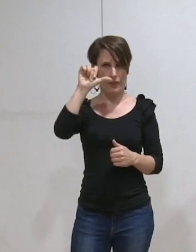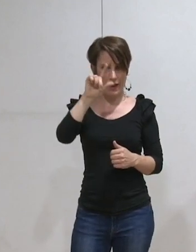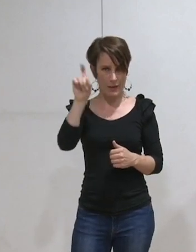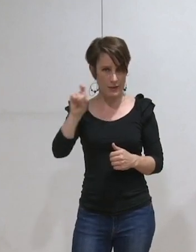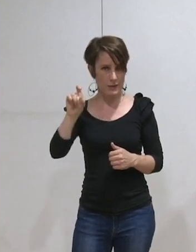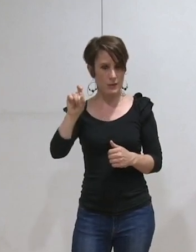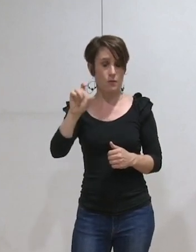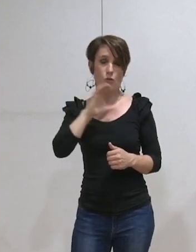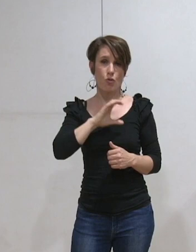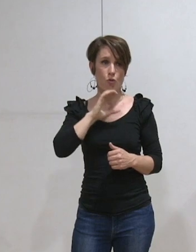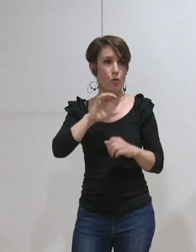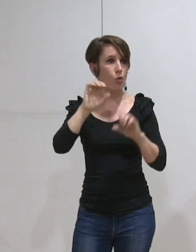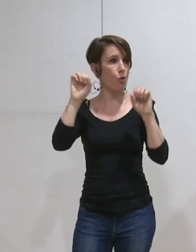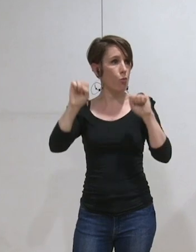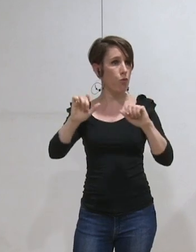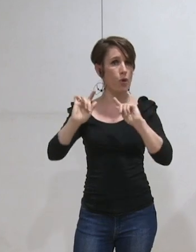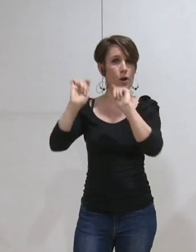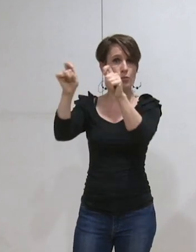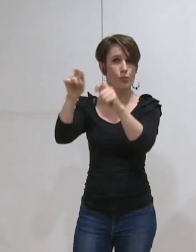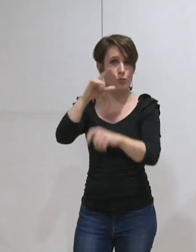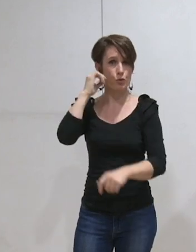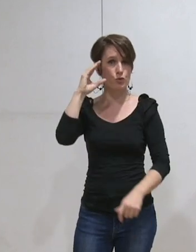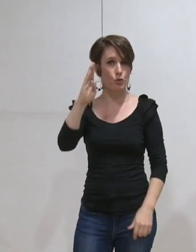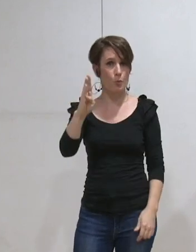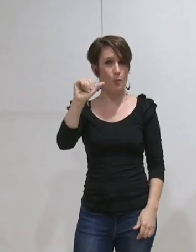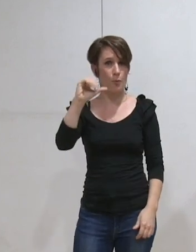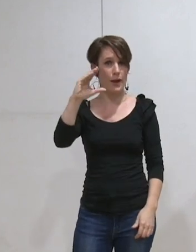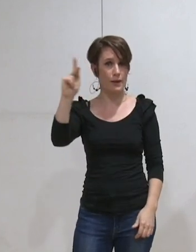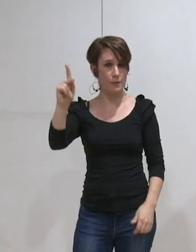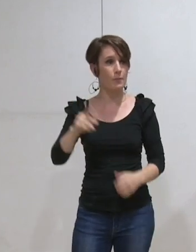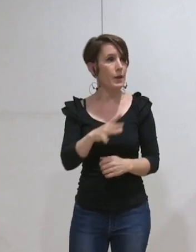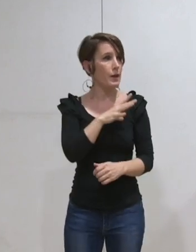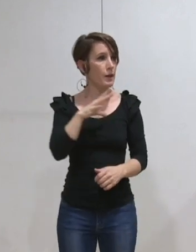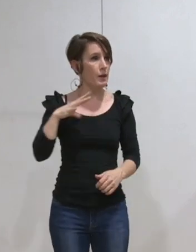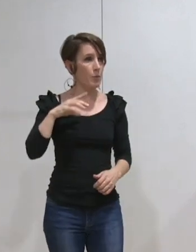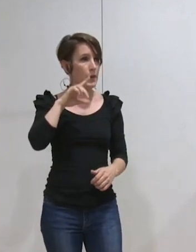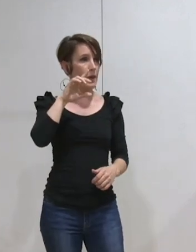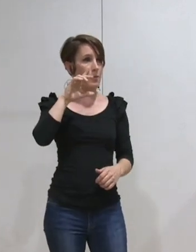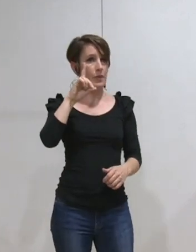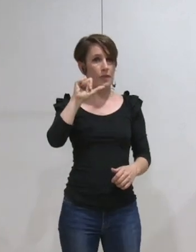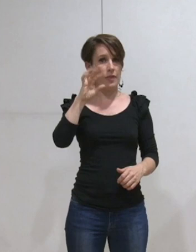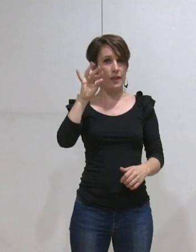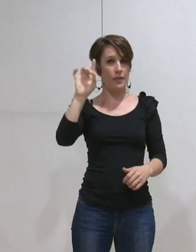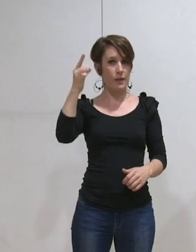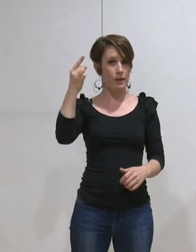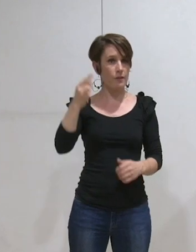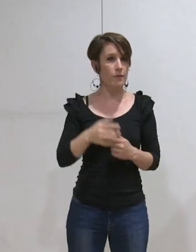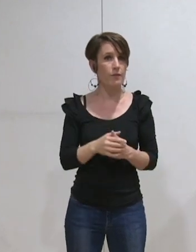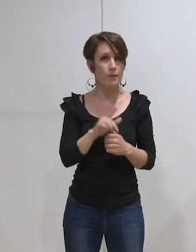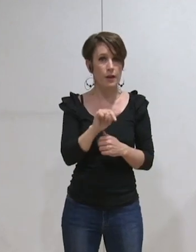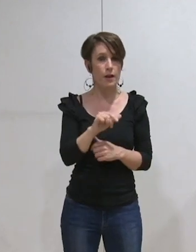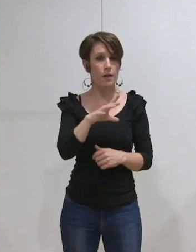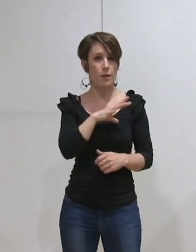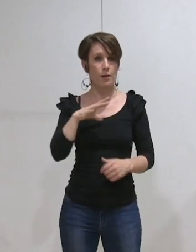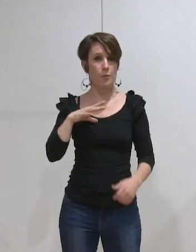Claude pouvoir à Monsieur bac D Suzanne de oui